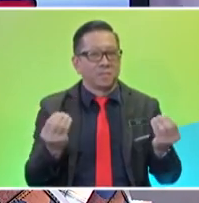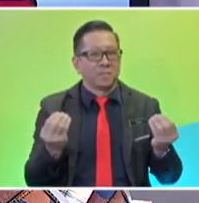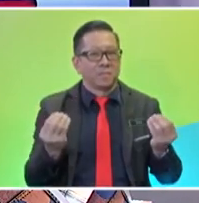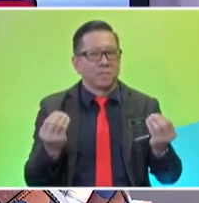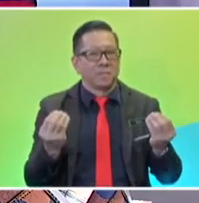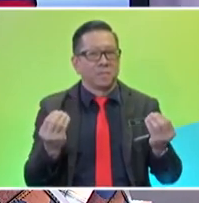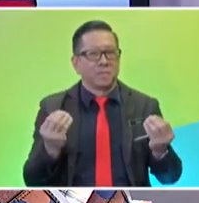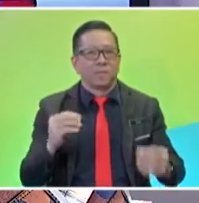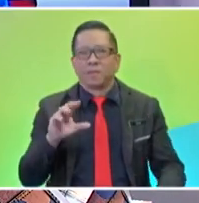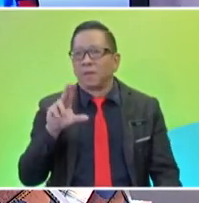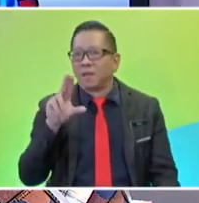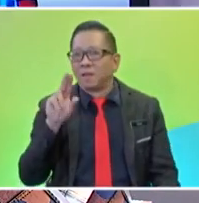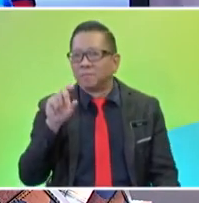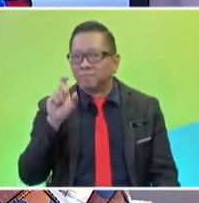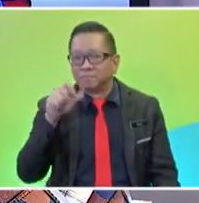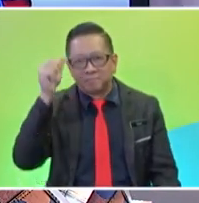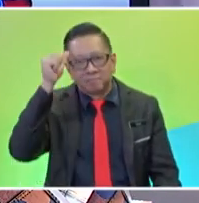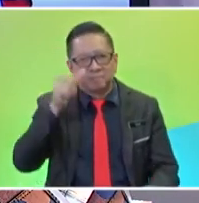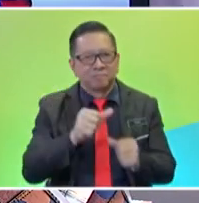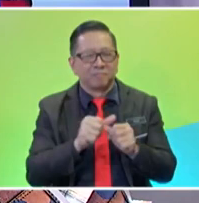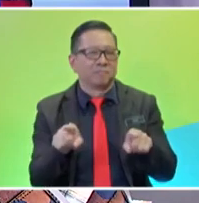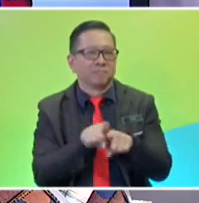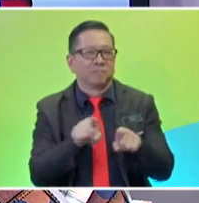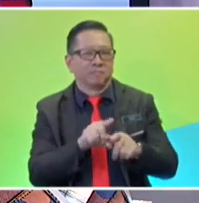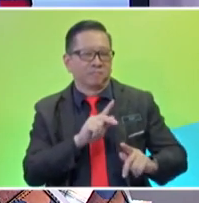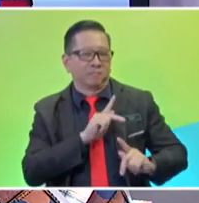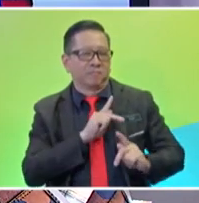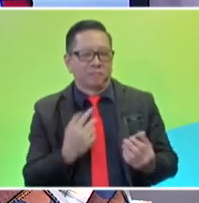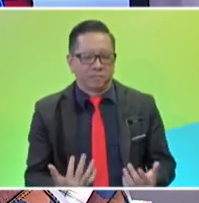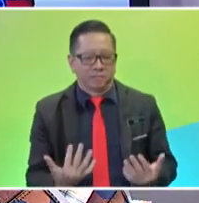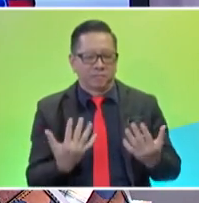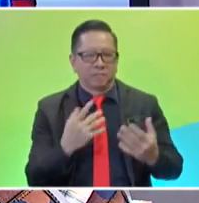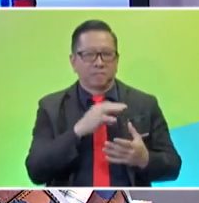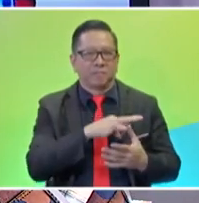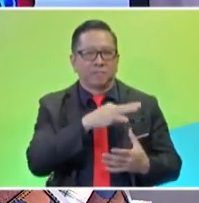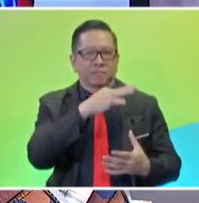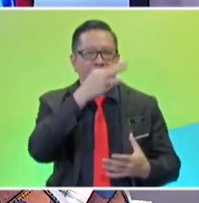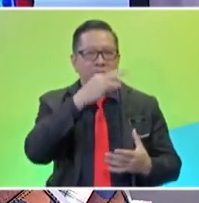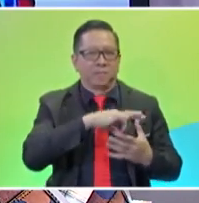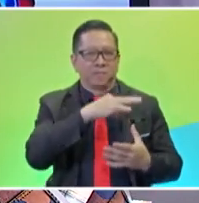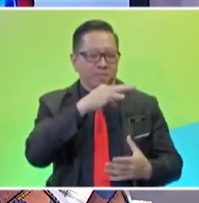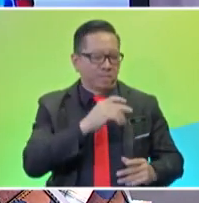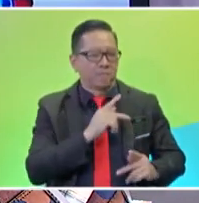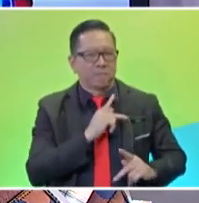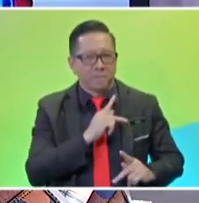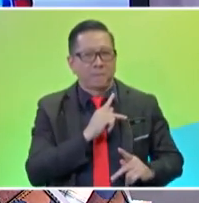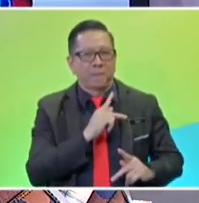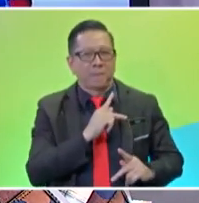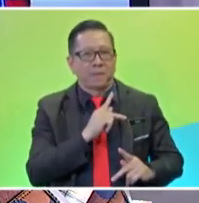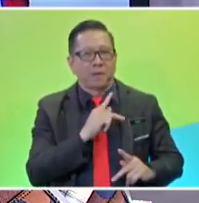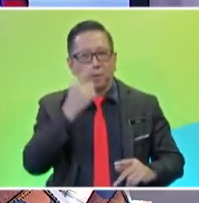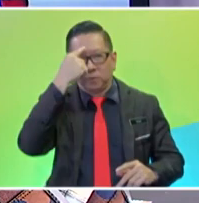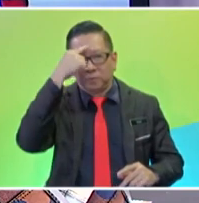Jangan lupa untuk kita sama-sama sebagai warga negara Malaysia untuk semarakkan oke semangat patriotisme dalam diri untuk kita